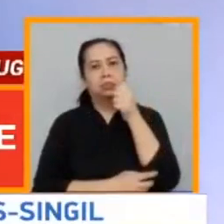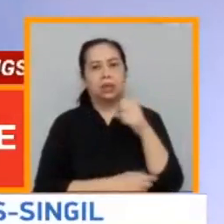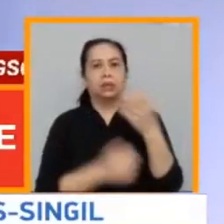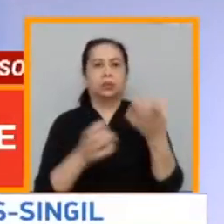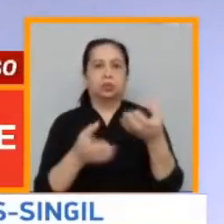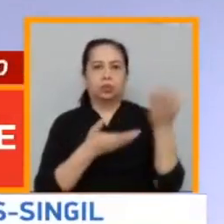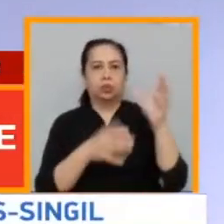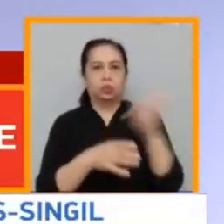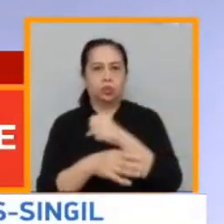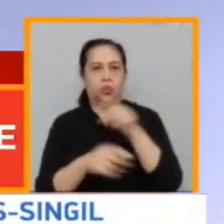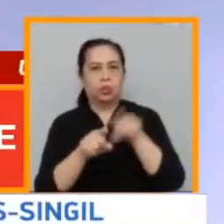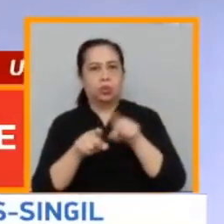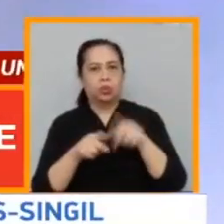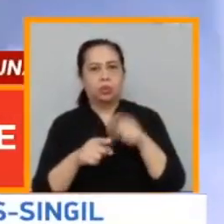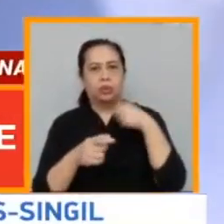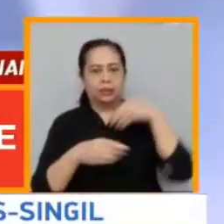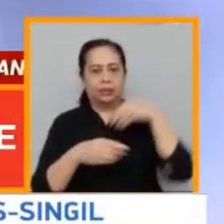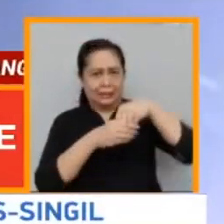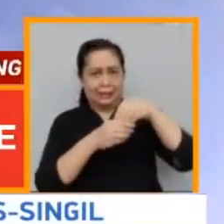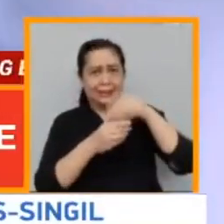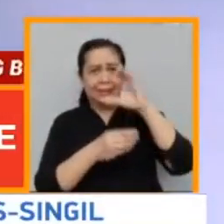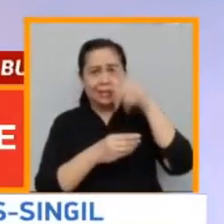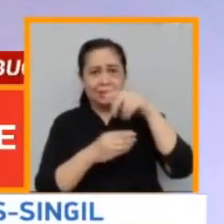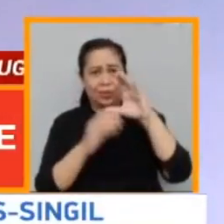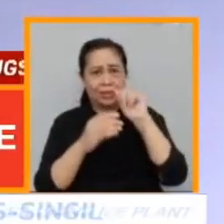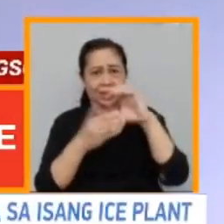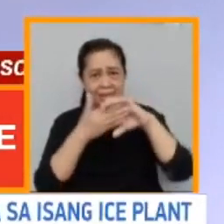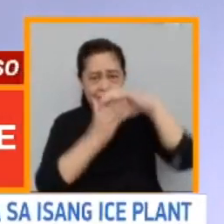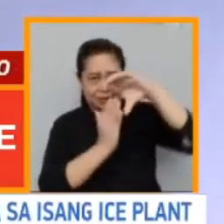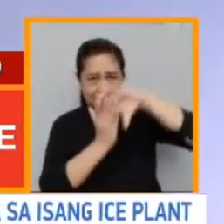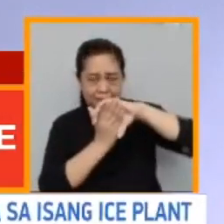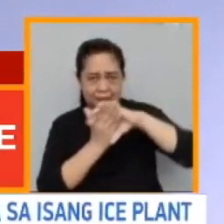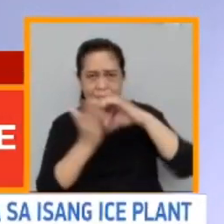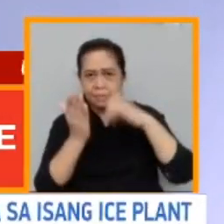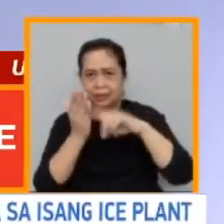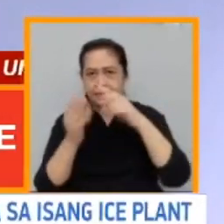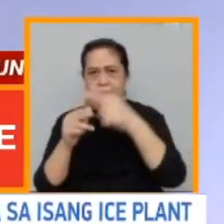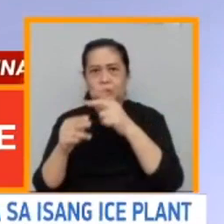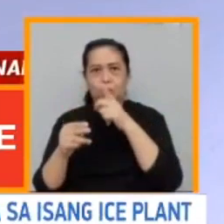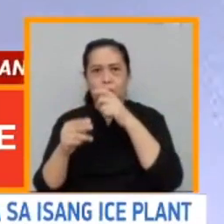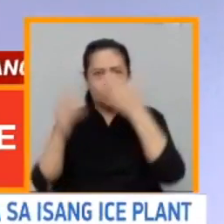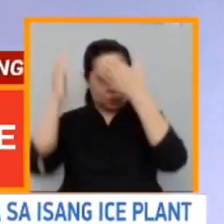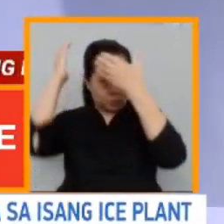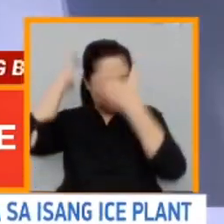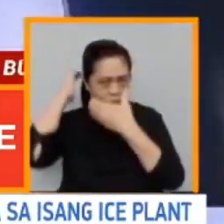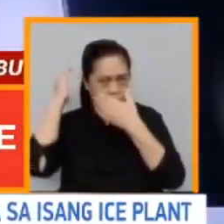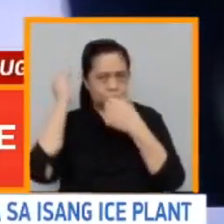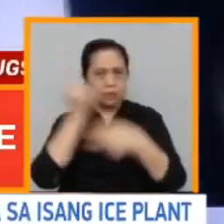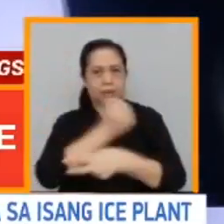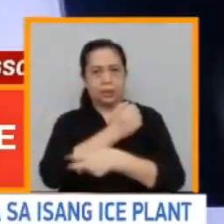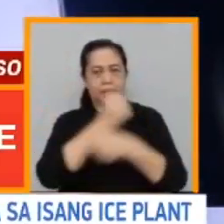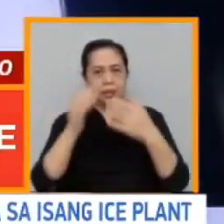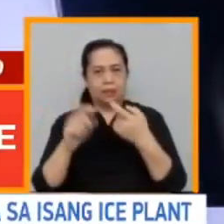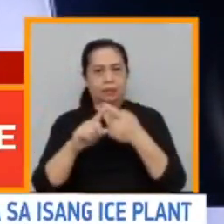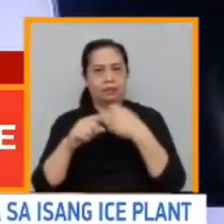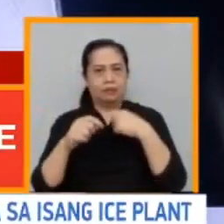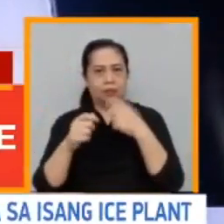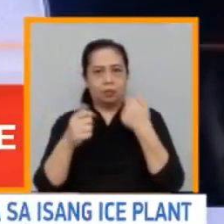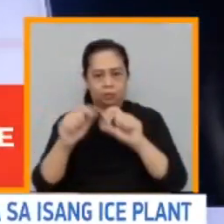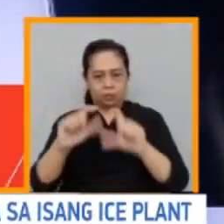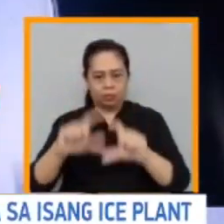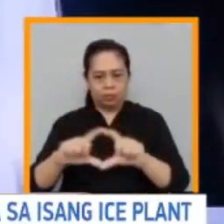na nakaipit sa cellphone case. Inaalam na ang pagkakakilala ng naka-helmet na snatcher batay sa motorsiklong gamit